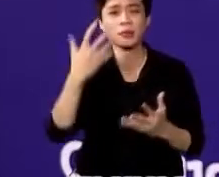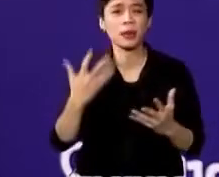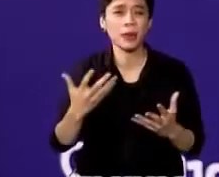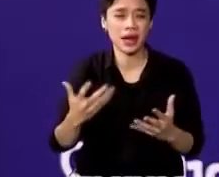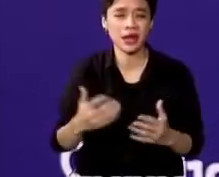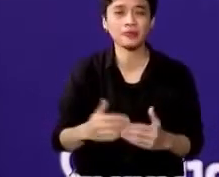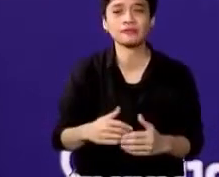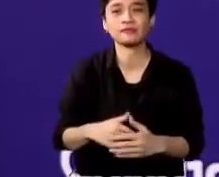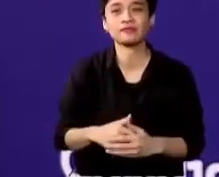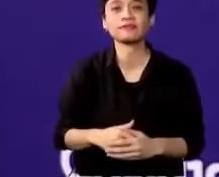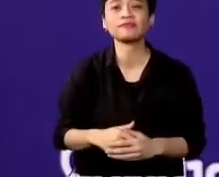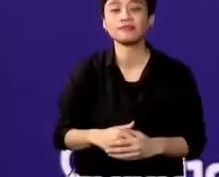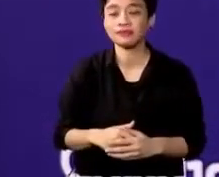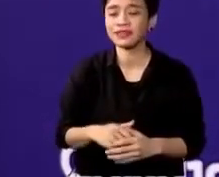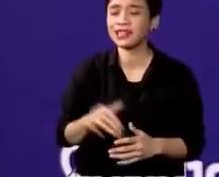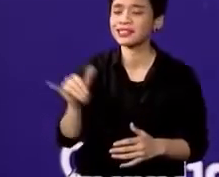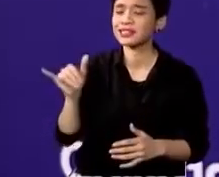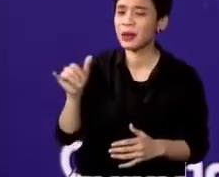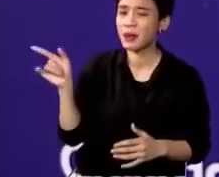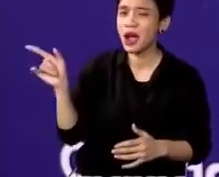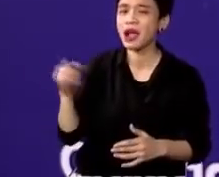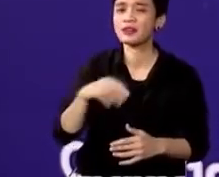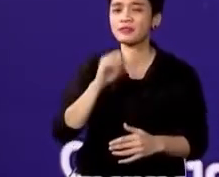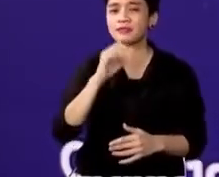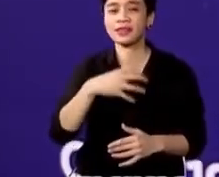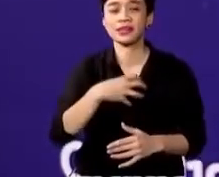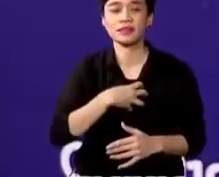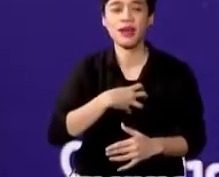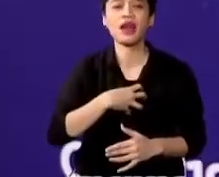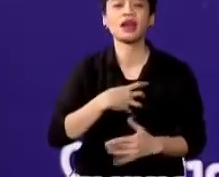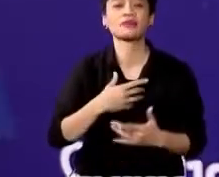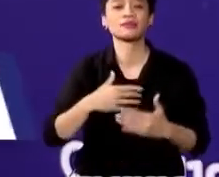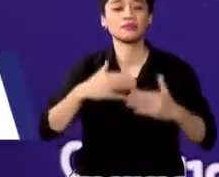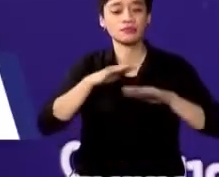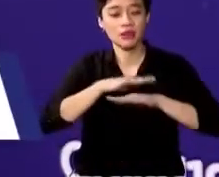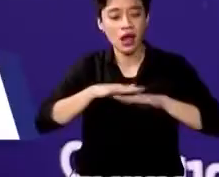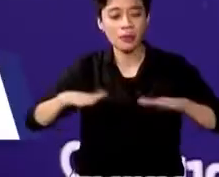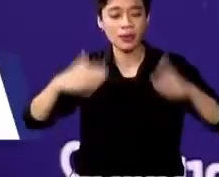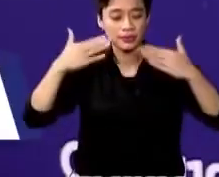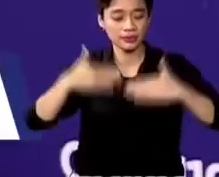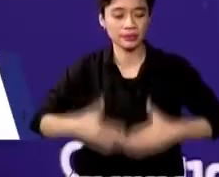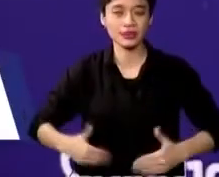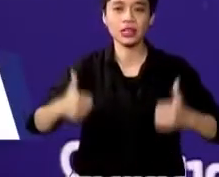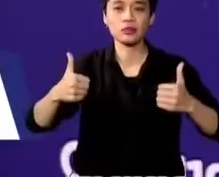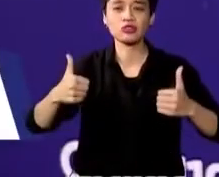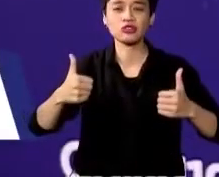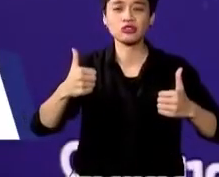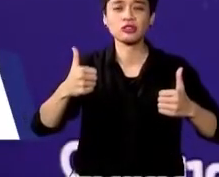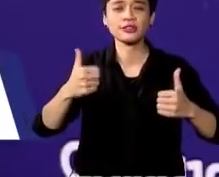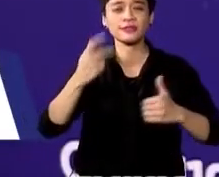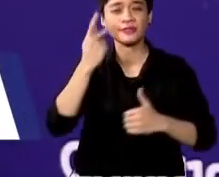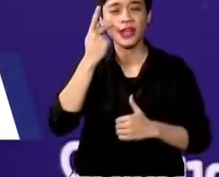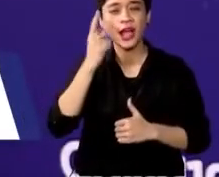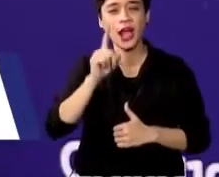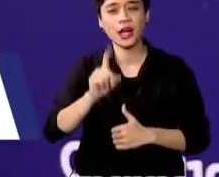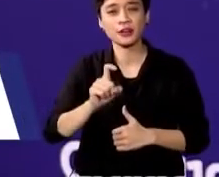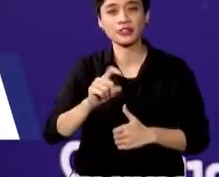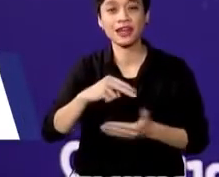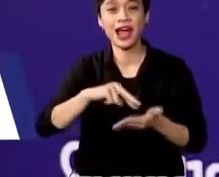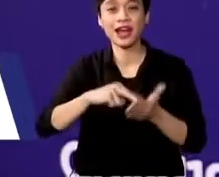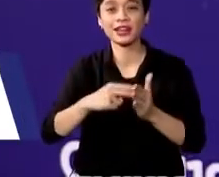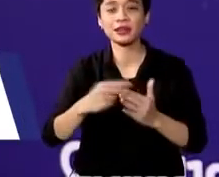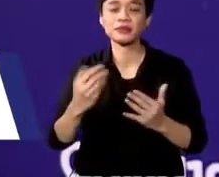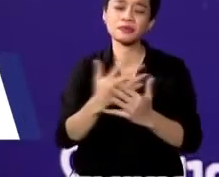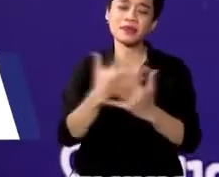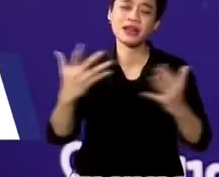Alex Tadi bahwa kita harus ee Iman aman ee imun gitu ya dan Mari sama-sama ee seluruh